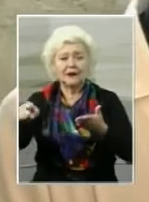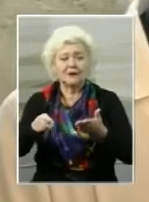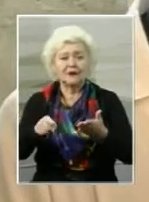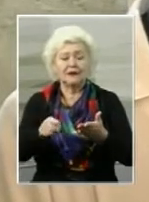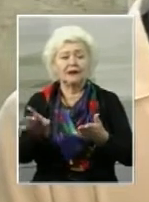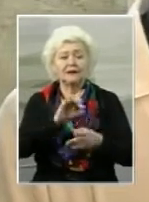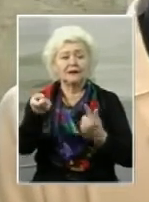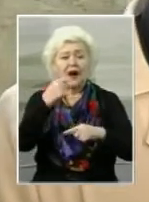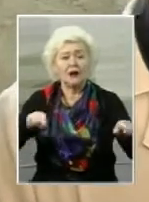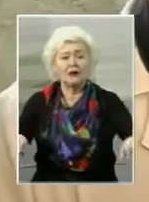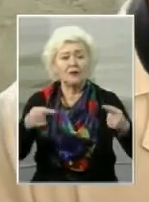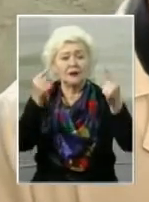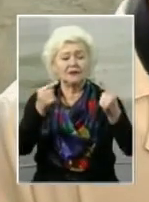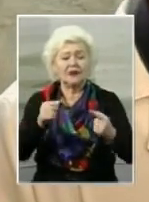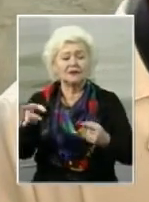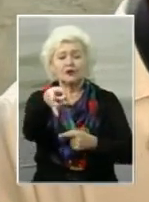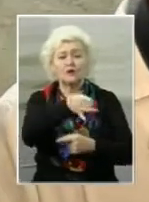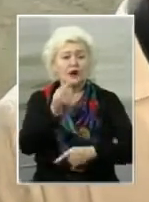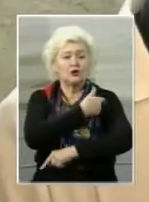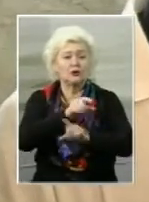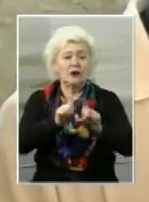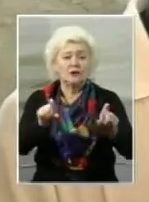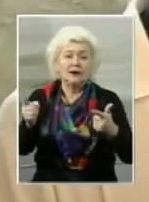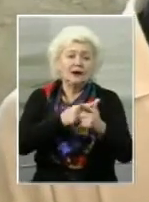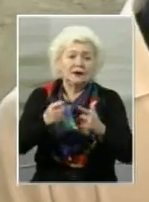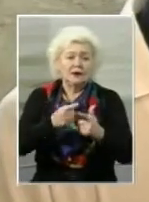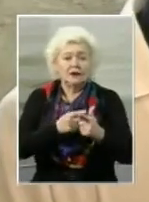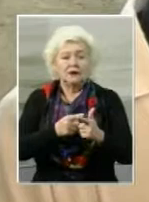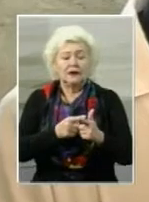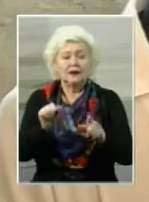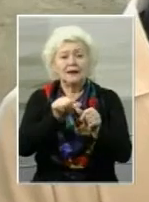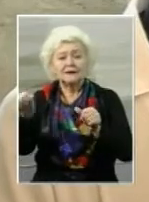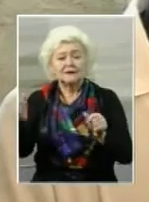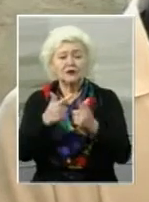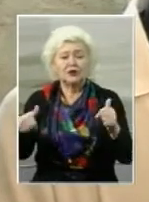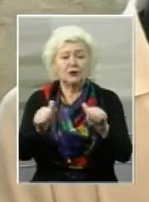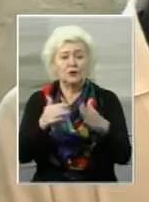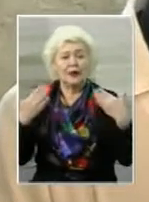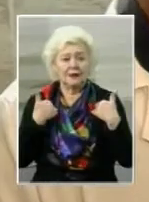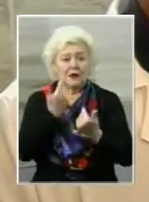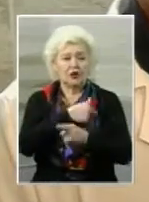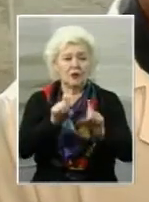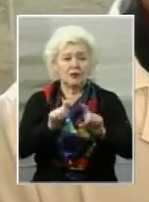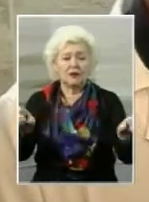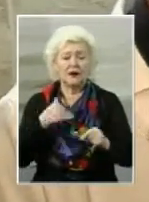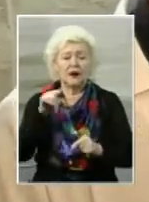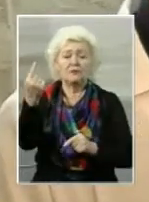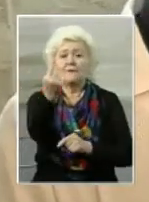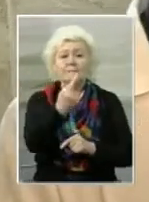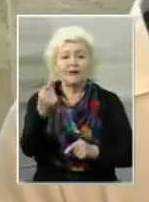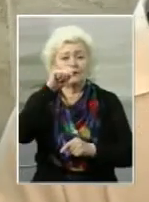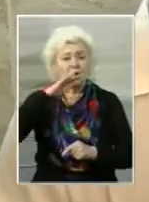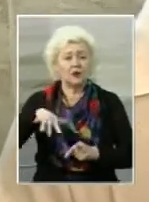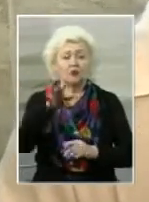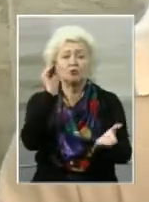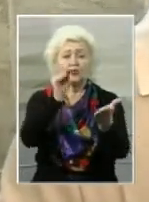раннюю реабилитацию в районной больнице или же в смежное отделение нашей больницы. И мы первые на Украине